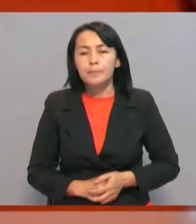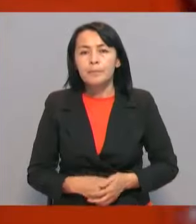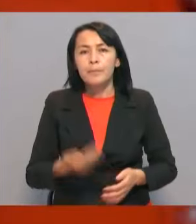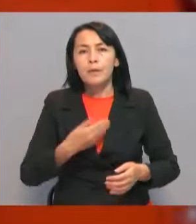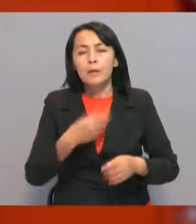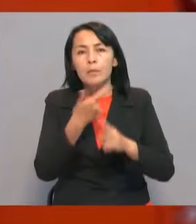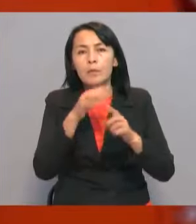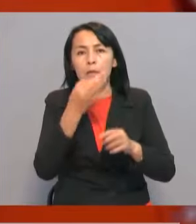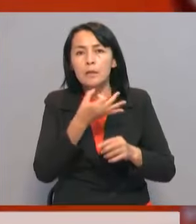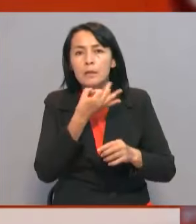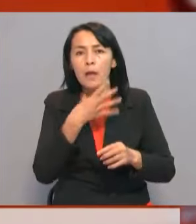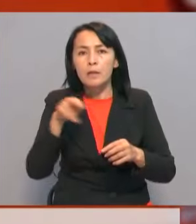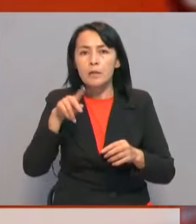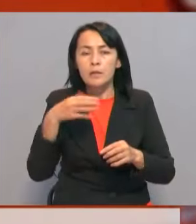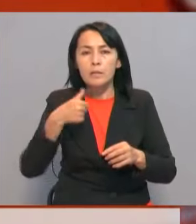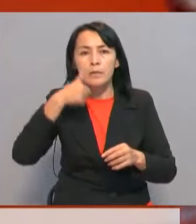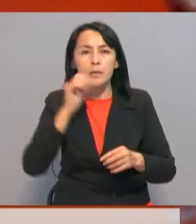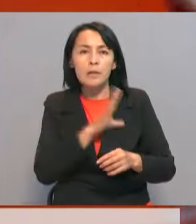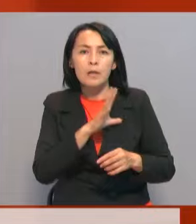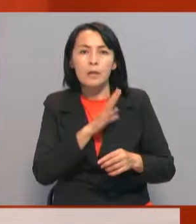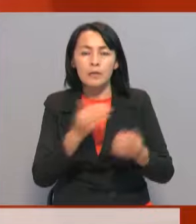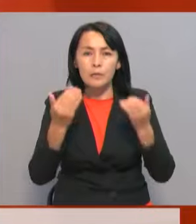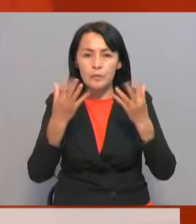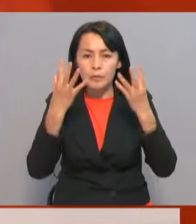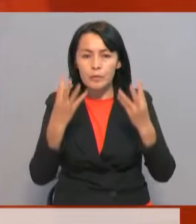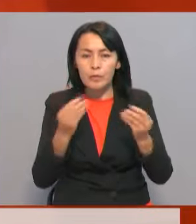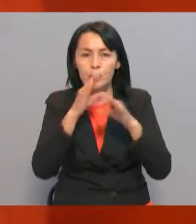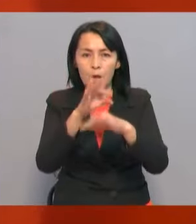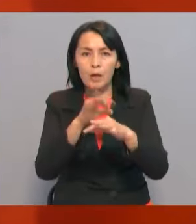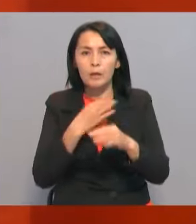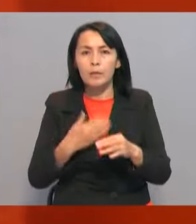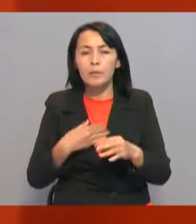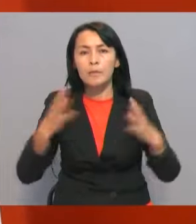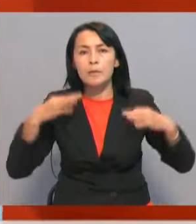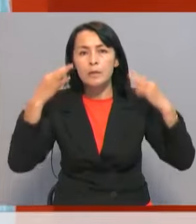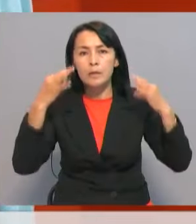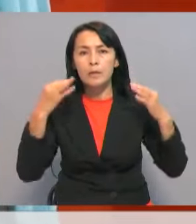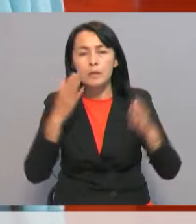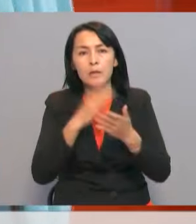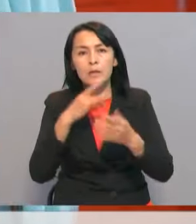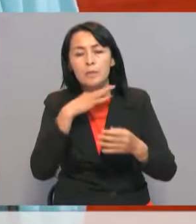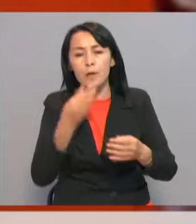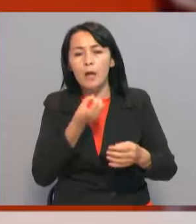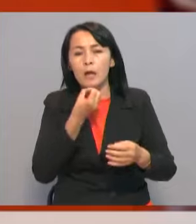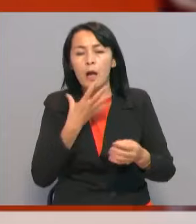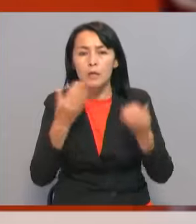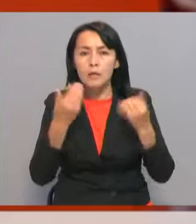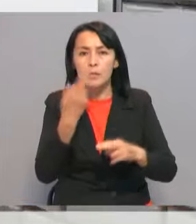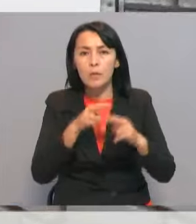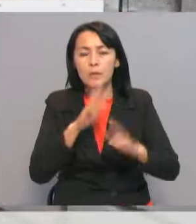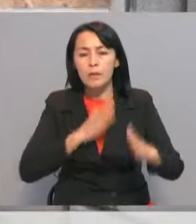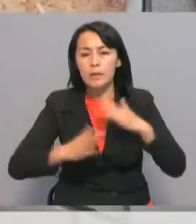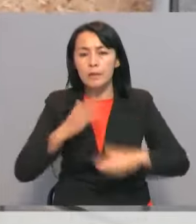Нам очень нравится эта Каспижма. Вчера буквально заказала, а уже сегодня доставили к моему дню рождения. Есть много хороших вариантов, я очень